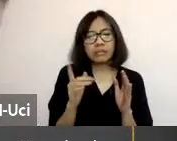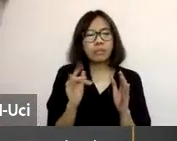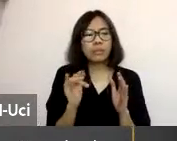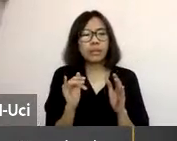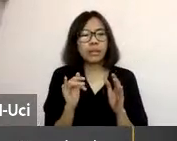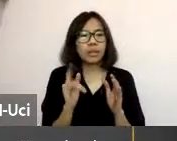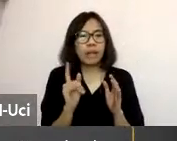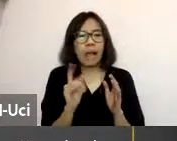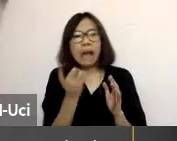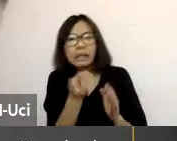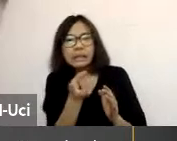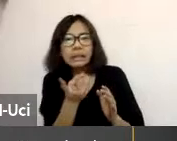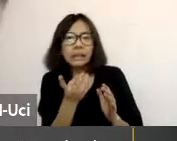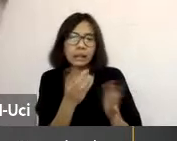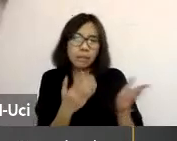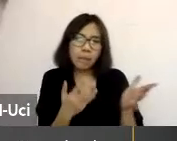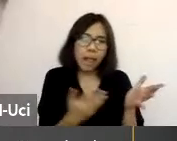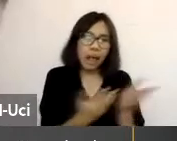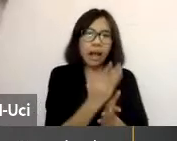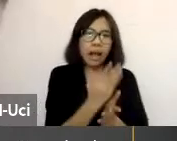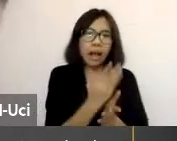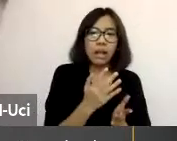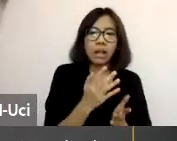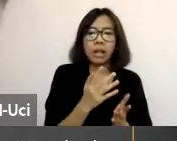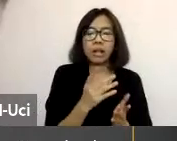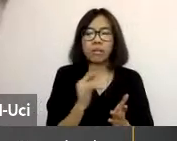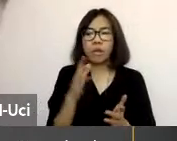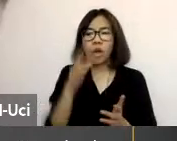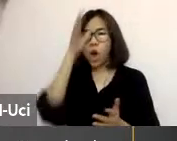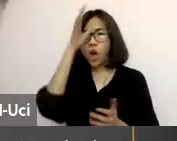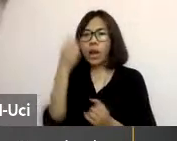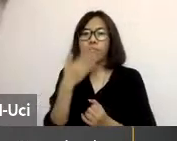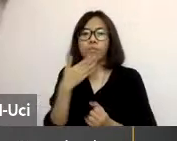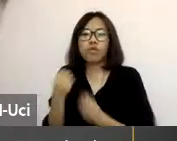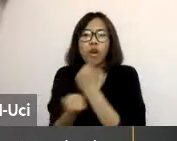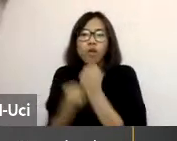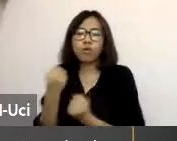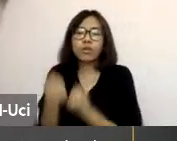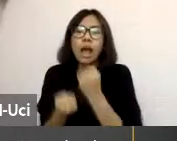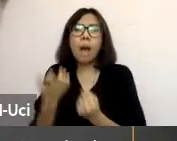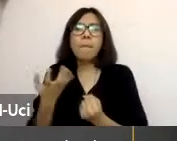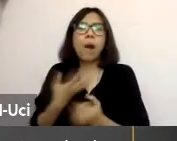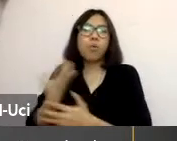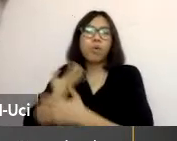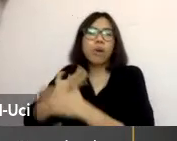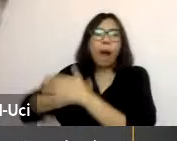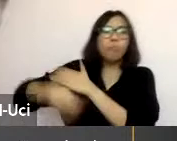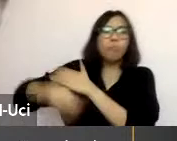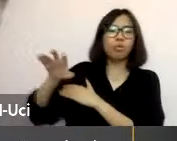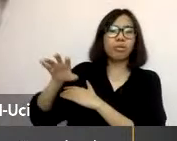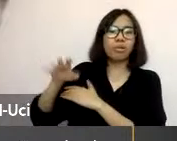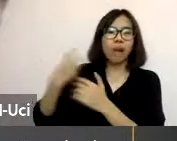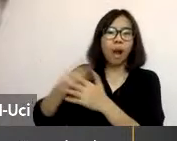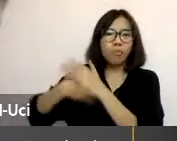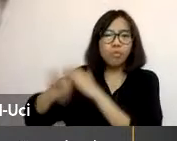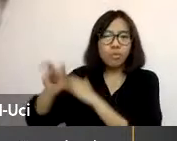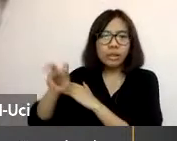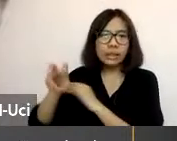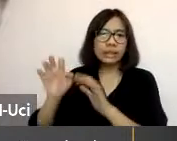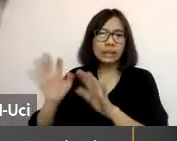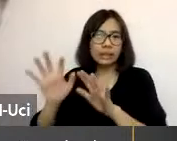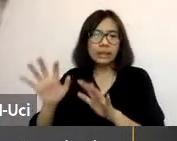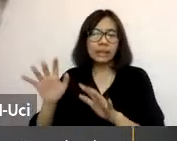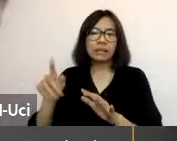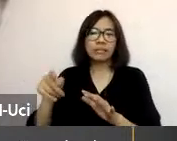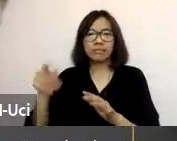ya bahwa yang sebetulnya ingin Melarikan tanggung jawab gitu yang sebetulnya melekat dari platform Saya kira itu sih